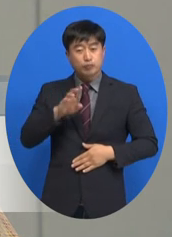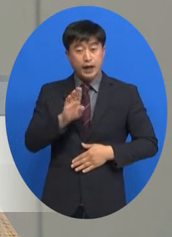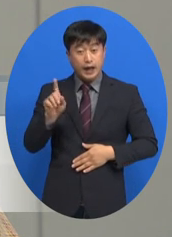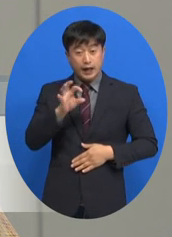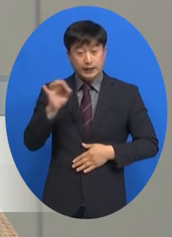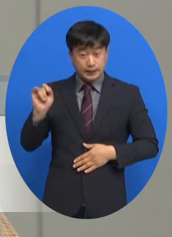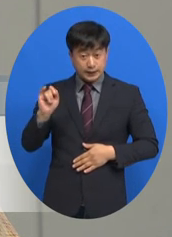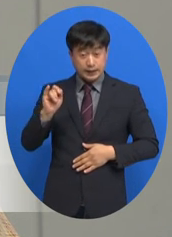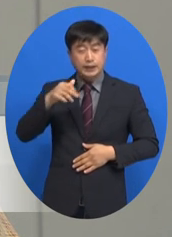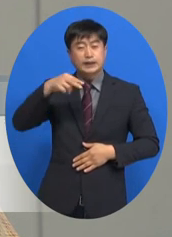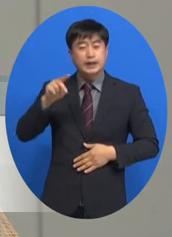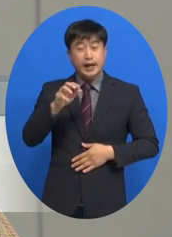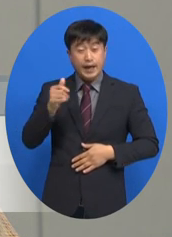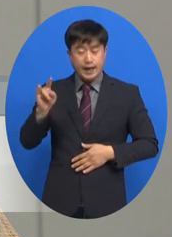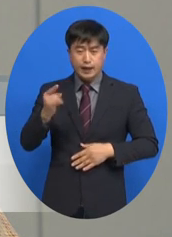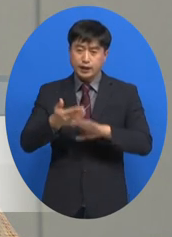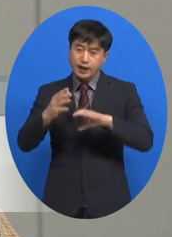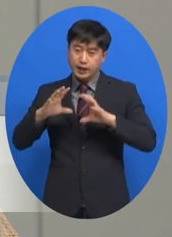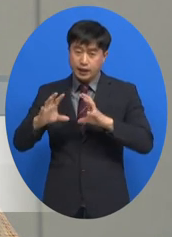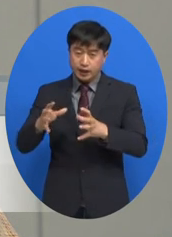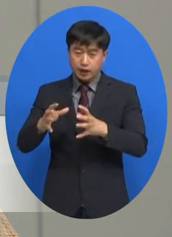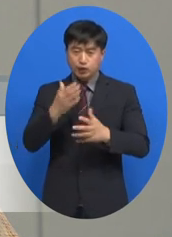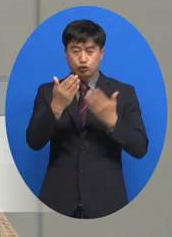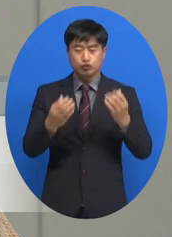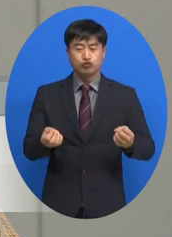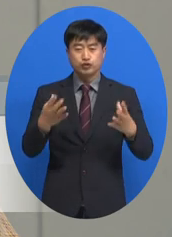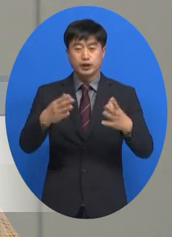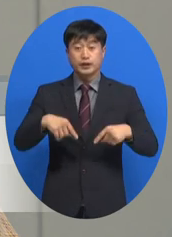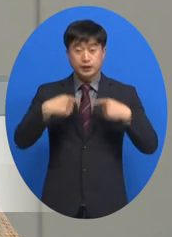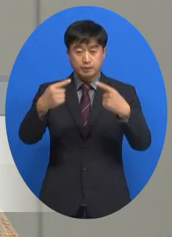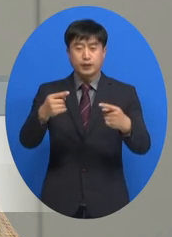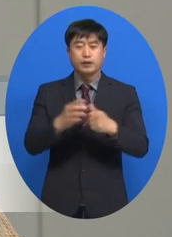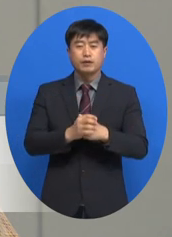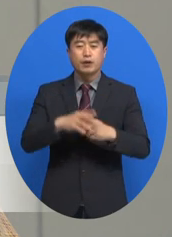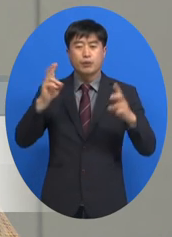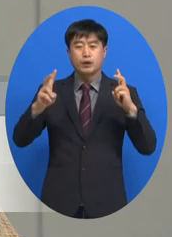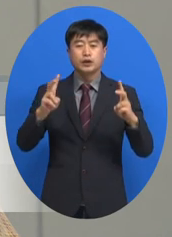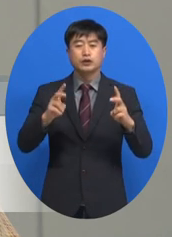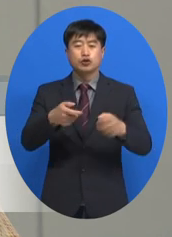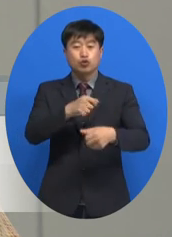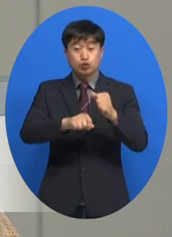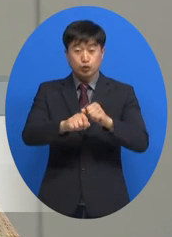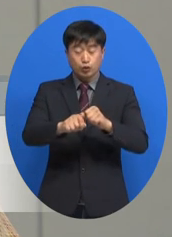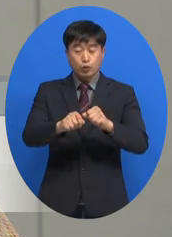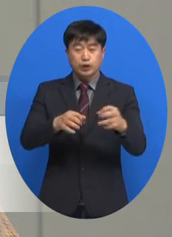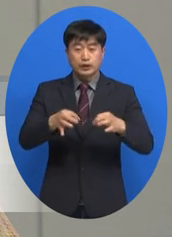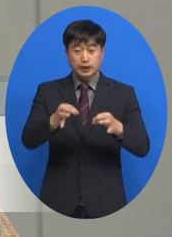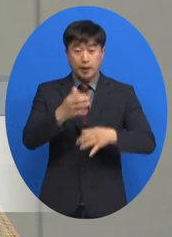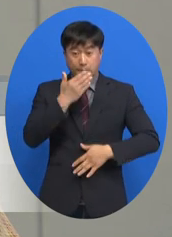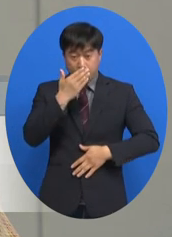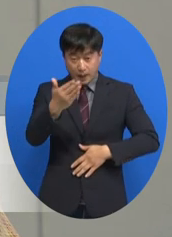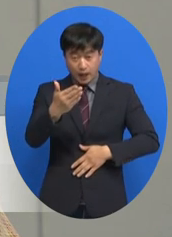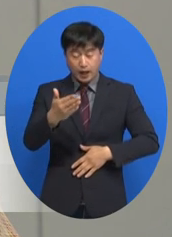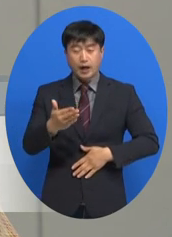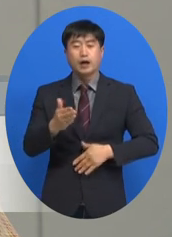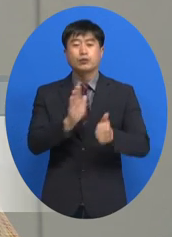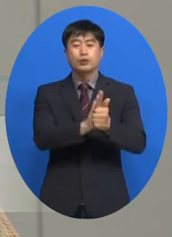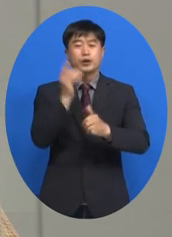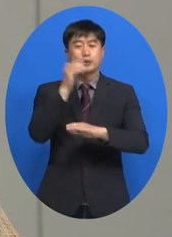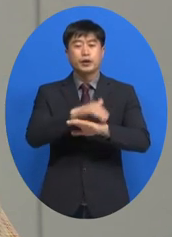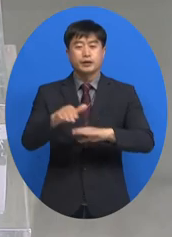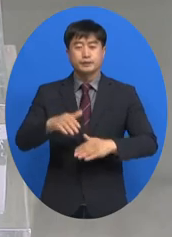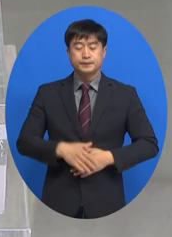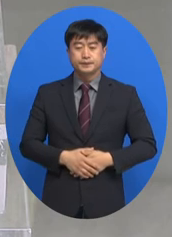상해와 같은 해외 오프라인 전시회에 참여해서 기업들이 적극적으로 시장을 개척할 수 있도록